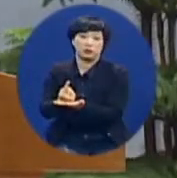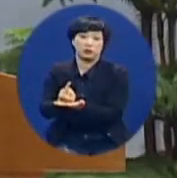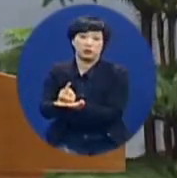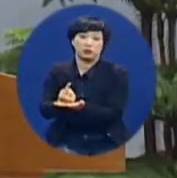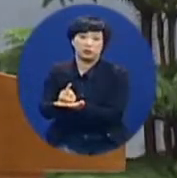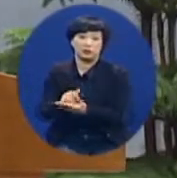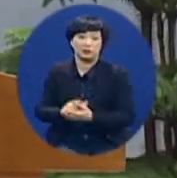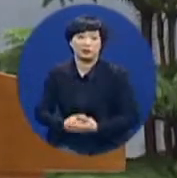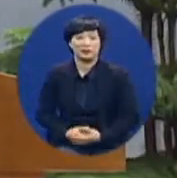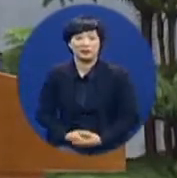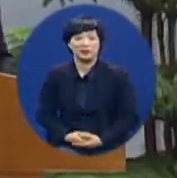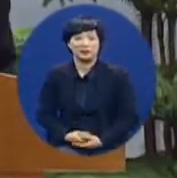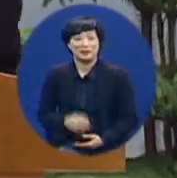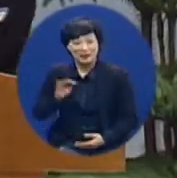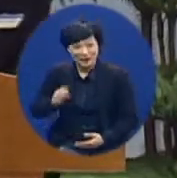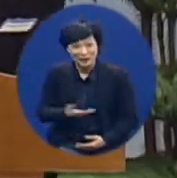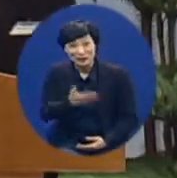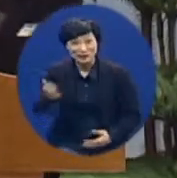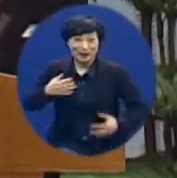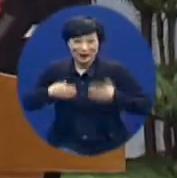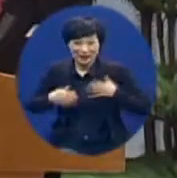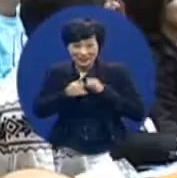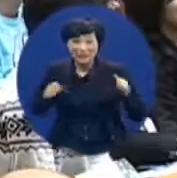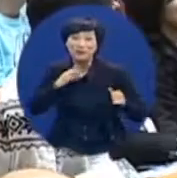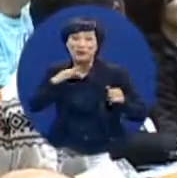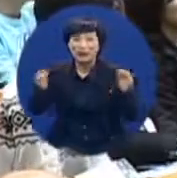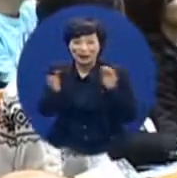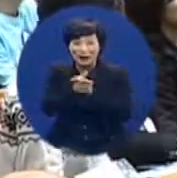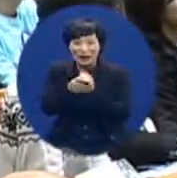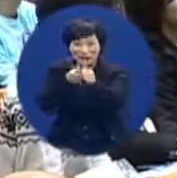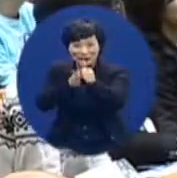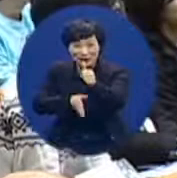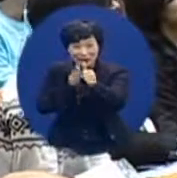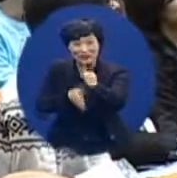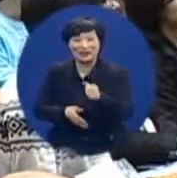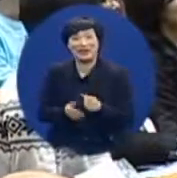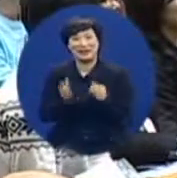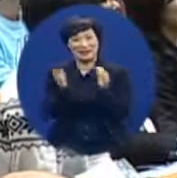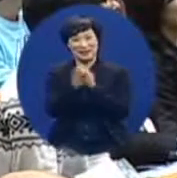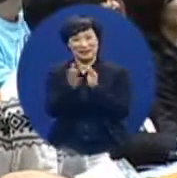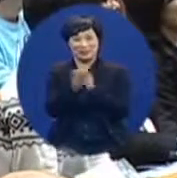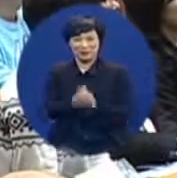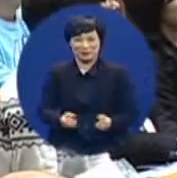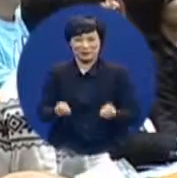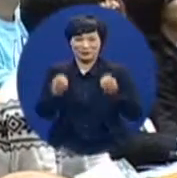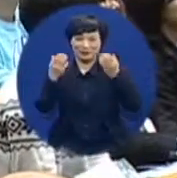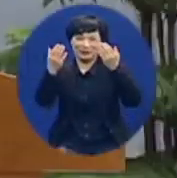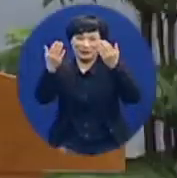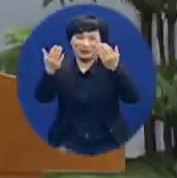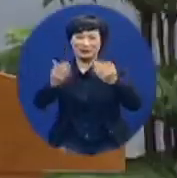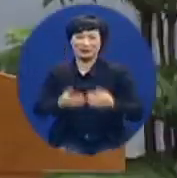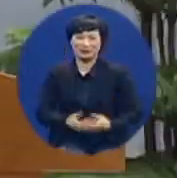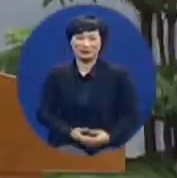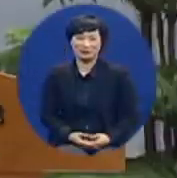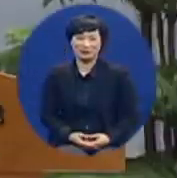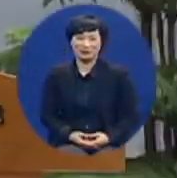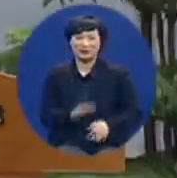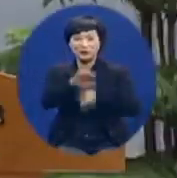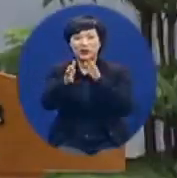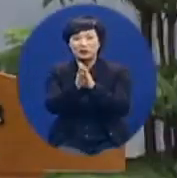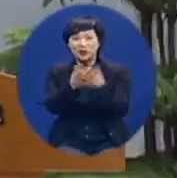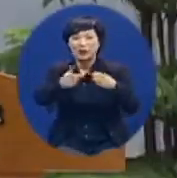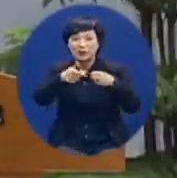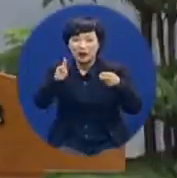오셨습니다 환영 오시는 분만 아멘 합시다 아멘 할렐루야 아멘 마가복음